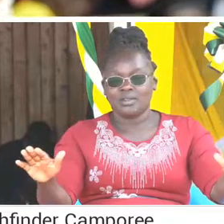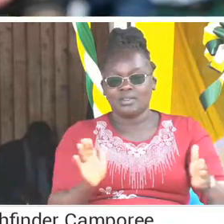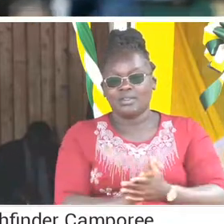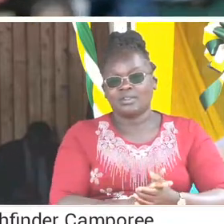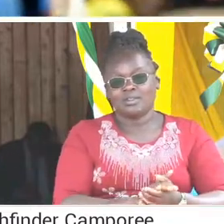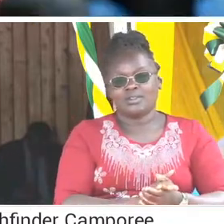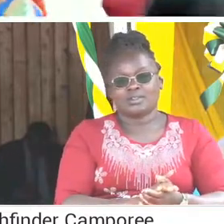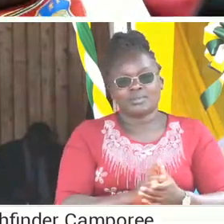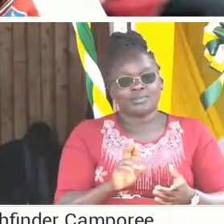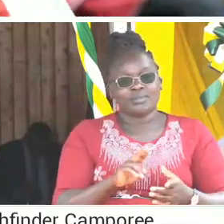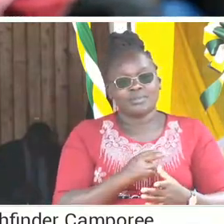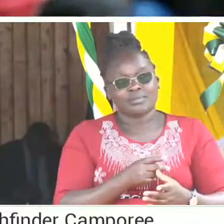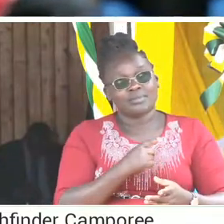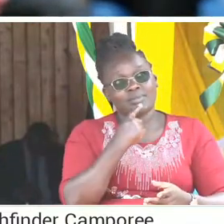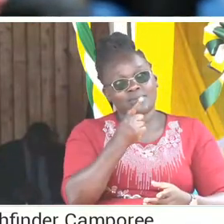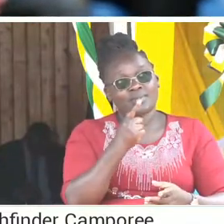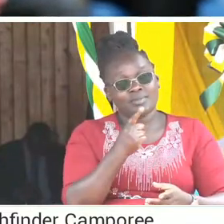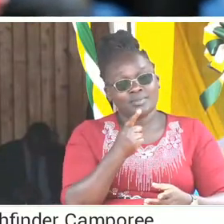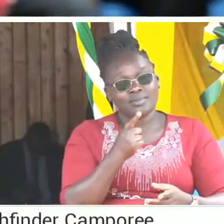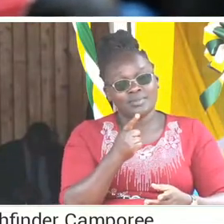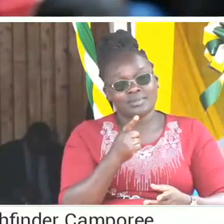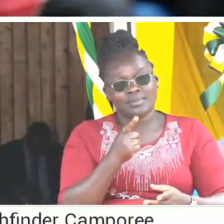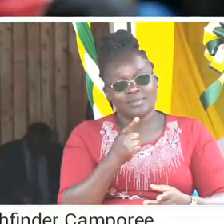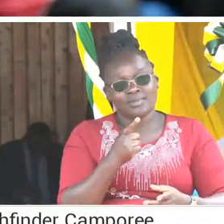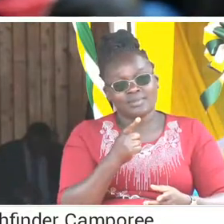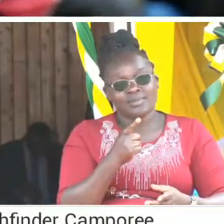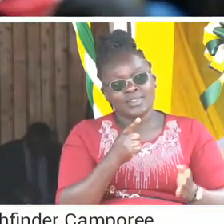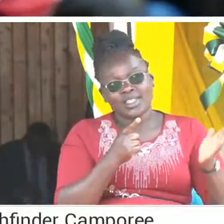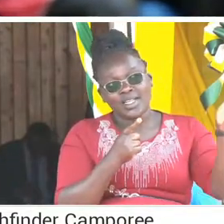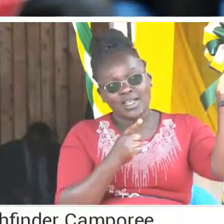Beryl, ni saa ya mahubiri yako ile ulikuwa unanihubiria.